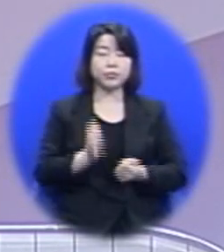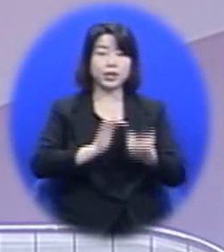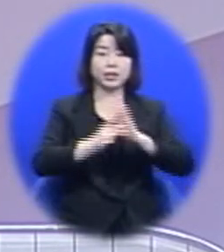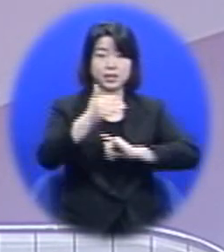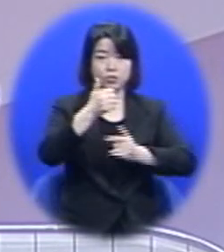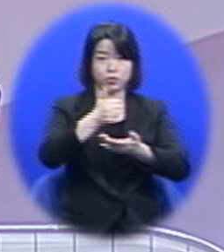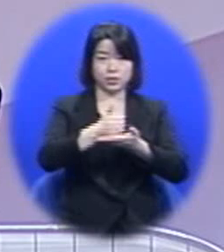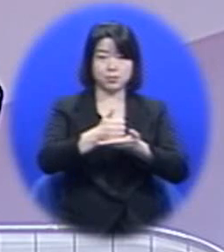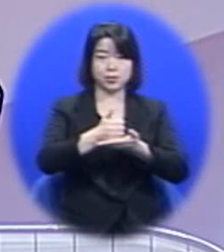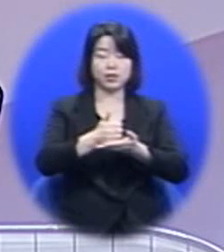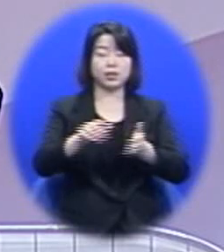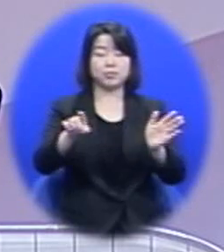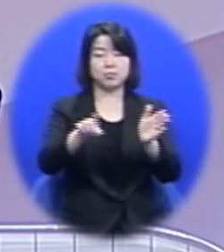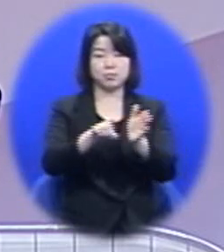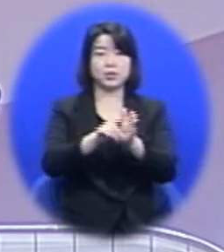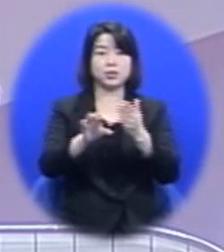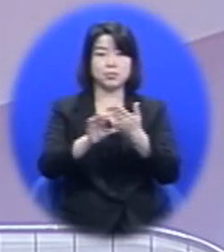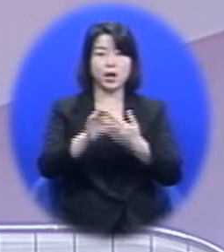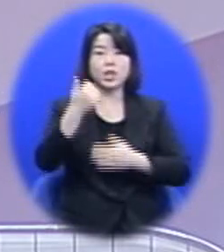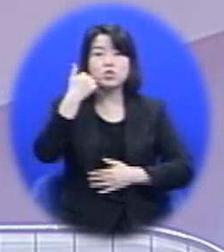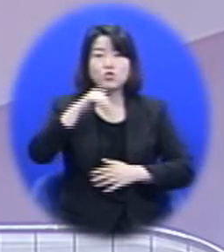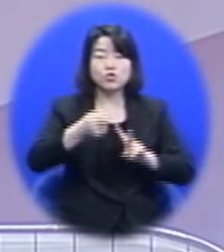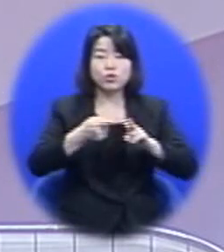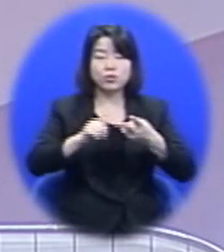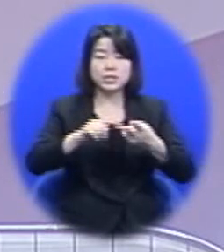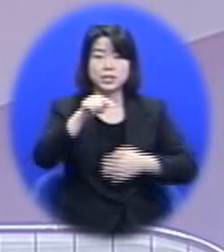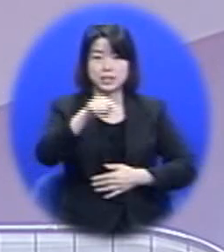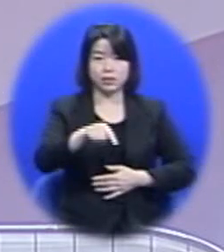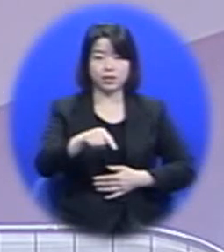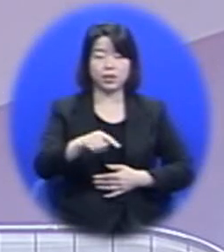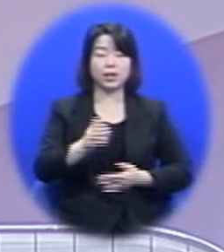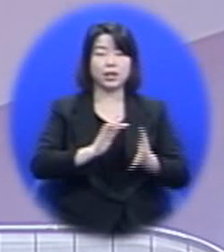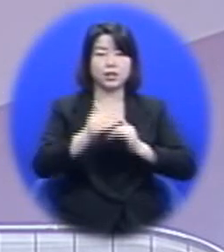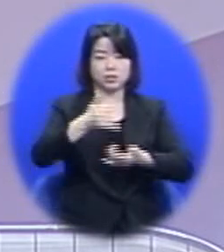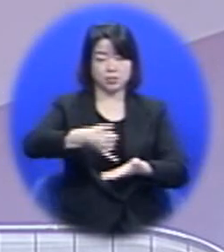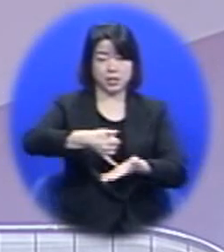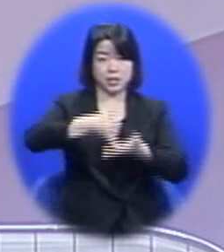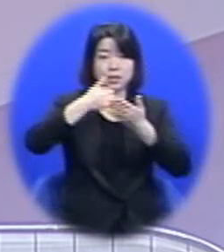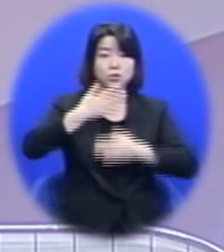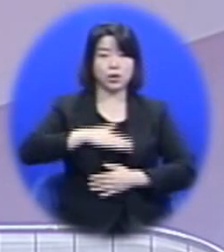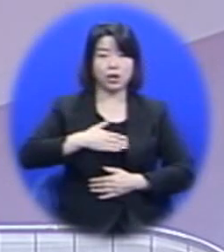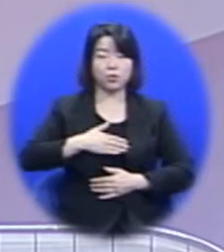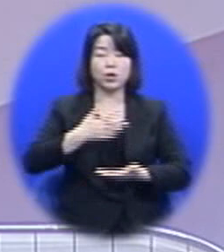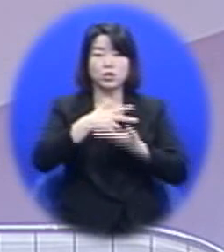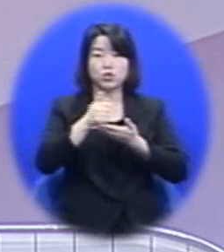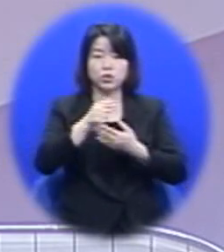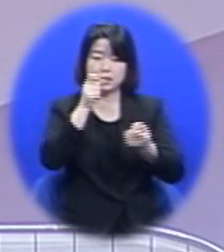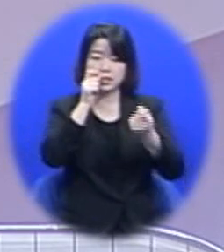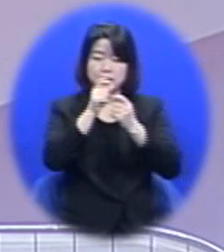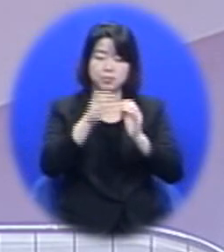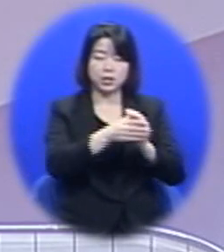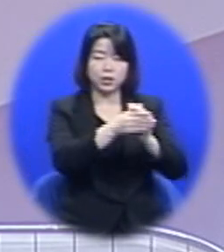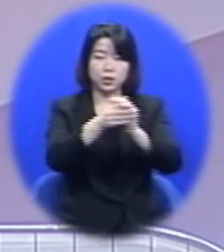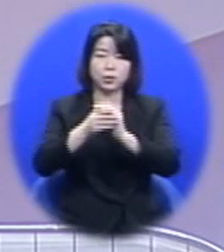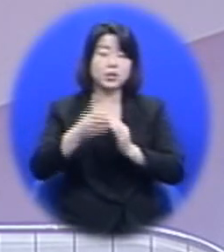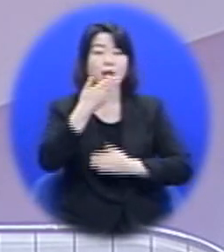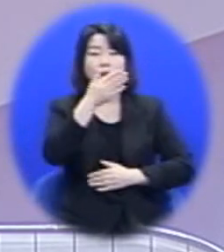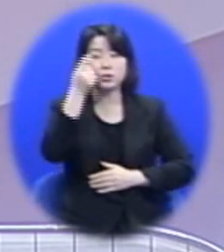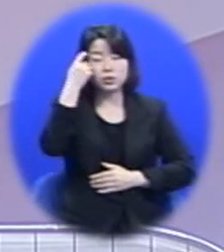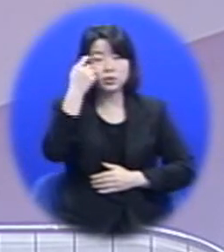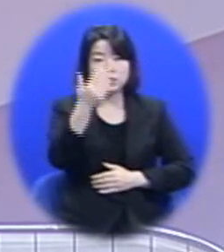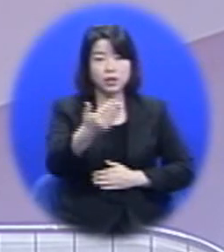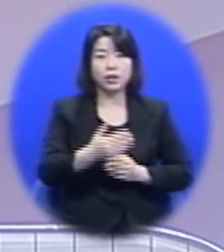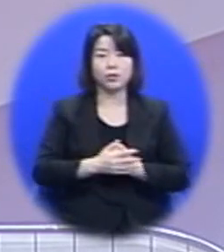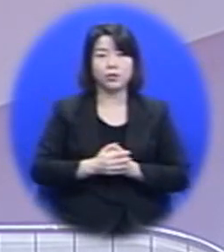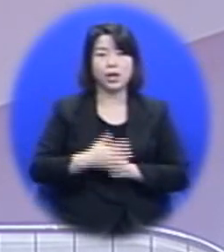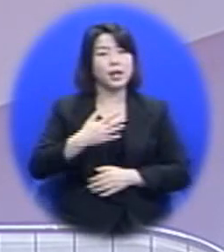예수님을 믿으면 누구나 다 예수님을 이렇게 인격적으로 알고 주님과 이렇게 친밀히 교제할 수 있는 걸까요?